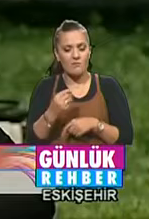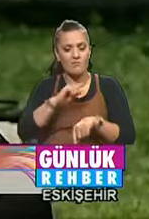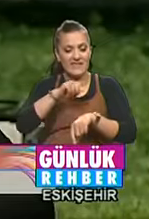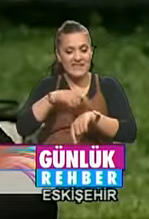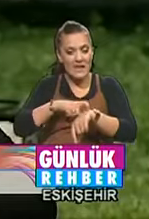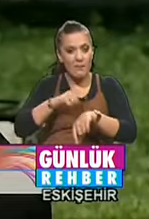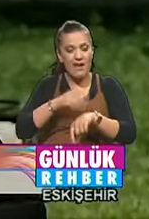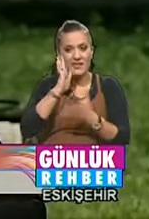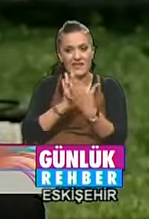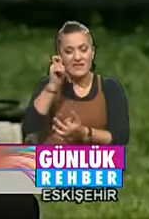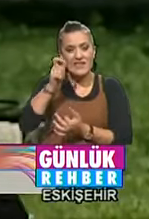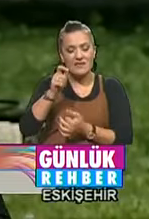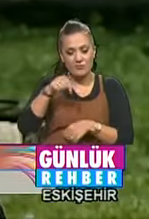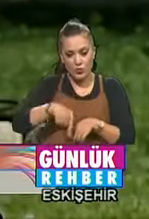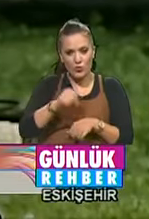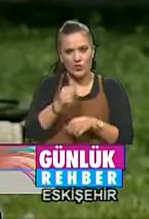zamanımızın insanına